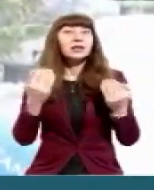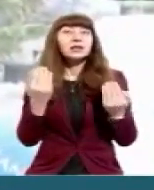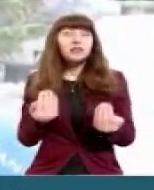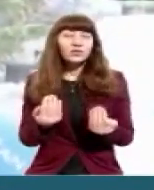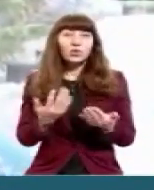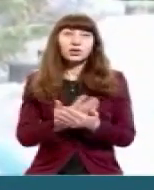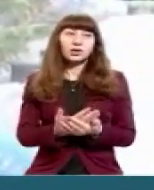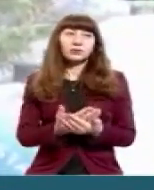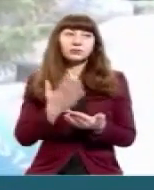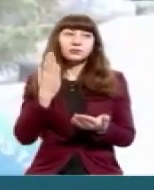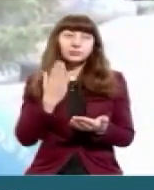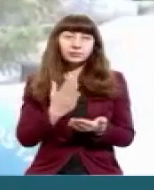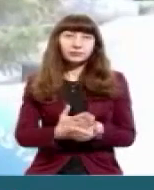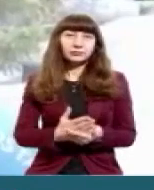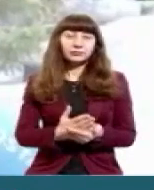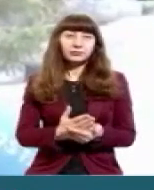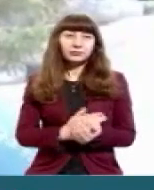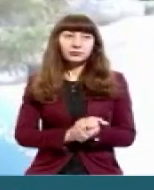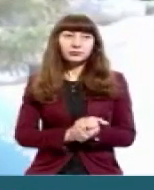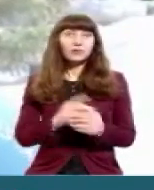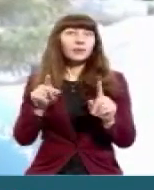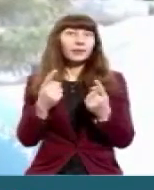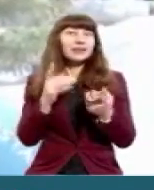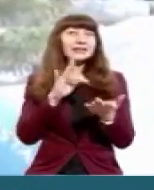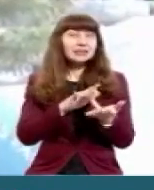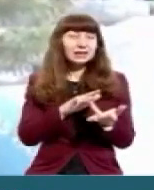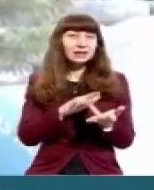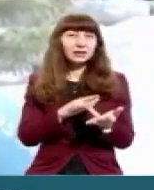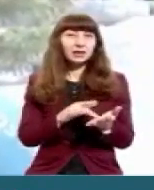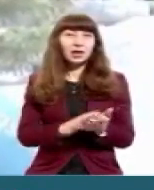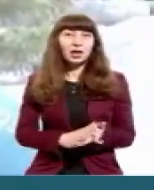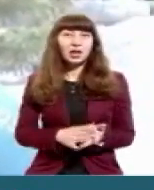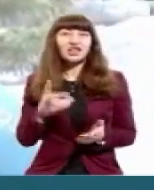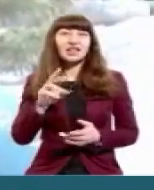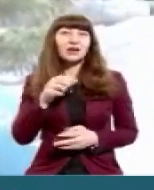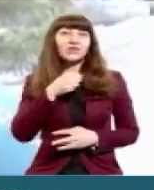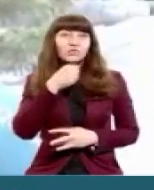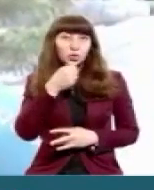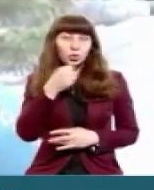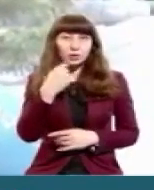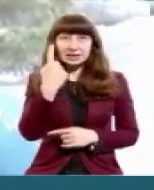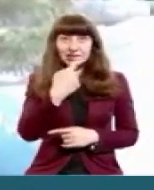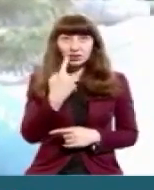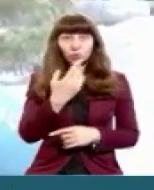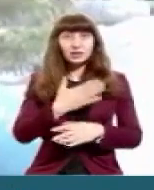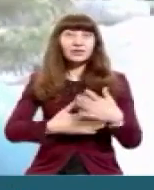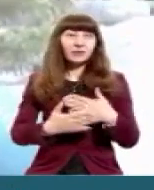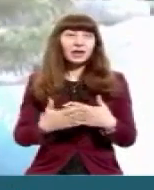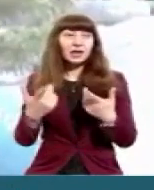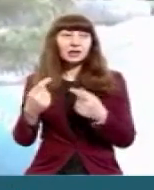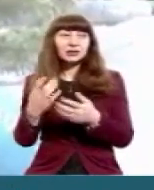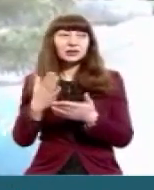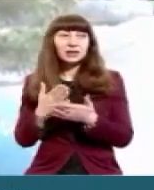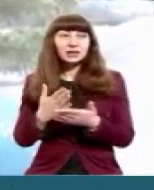мы, конечно, имеем при реабилитационном центре для лиц с инвалидностью, там, где у